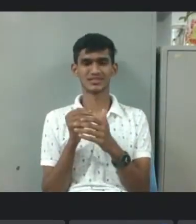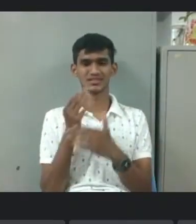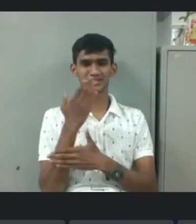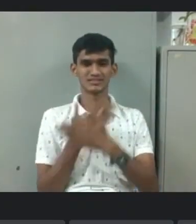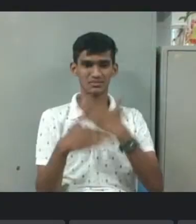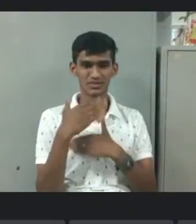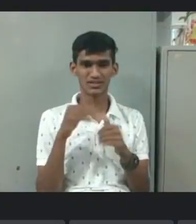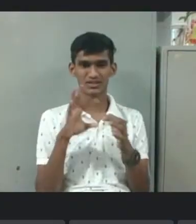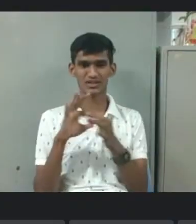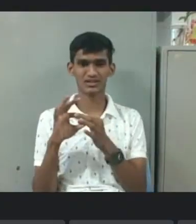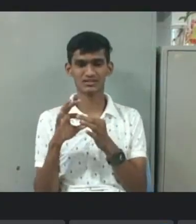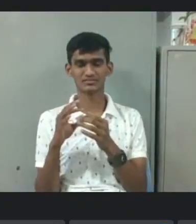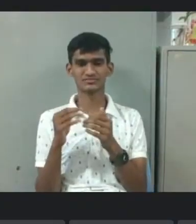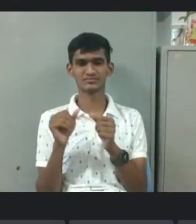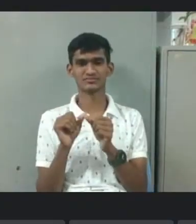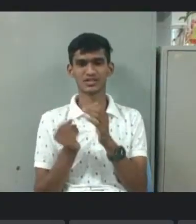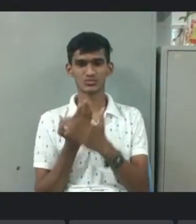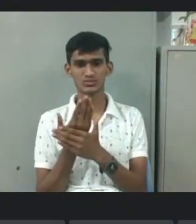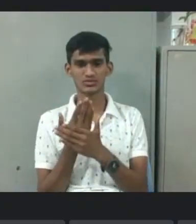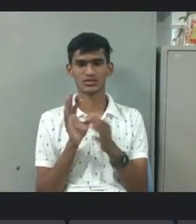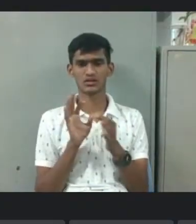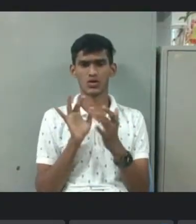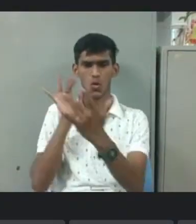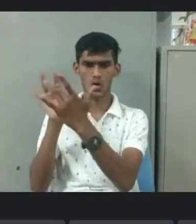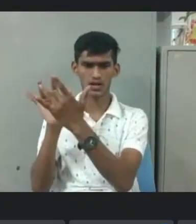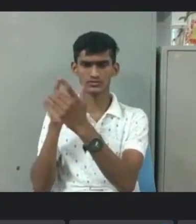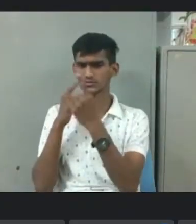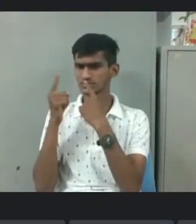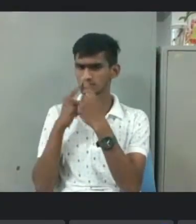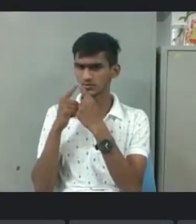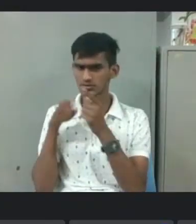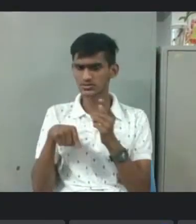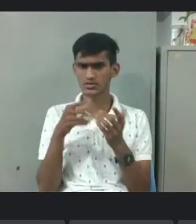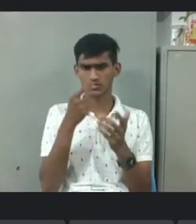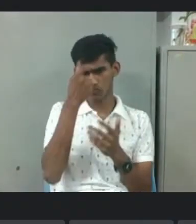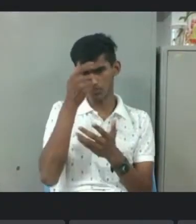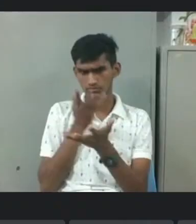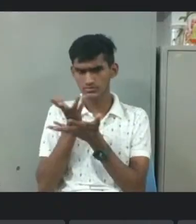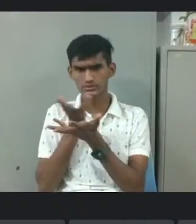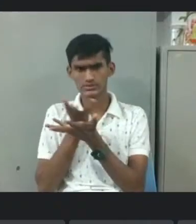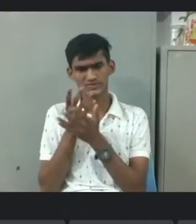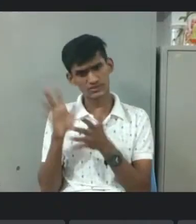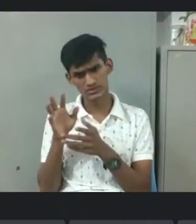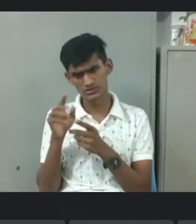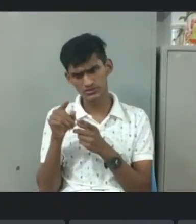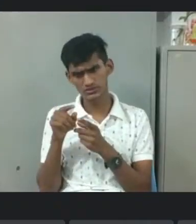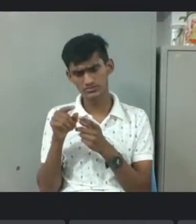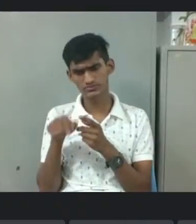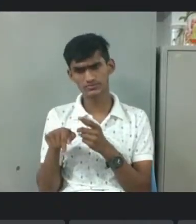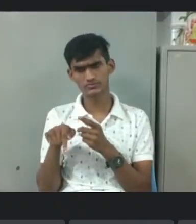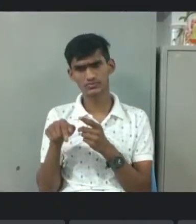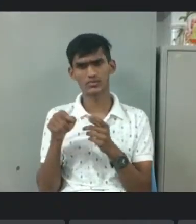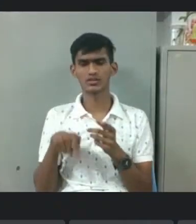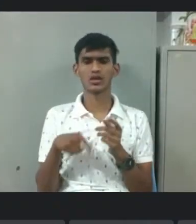സന്നദ്ധ സംഘടനകളിൽ അങ്ങനെ എന്തെങ്കിലും കോണ്ടാക്ട് ചെയ്തിട്ടുണ്ടോ? അപ്പൊ ഇത് റിയൽ ഇഷ്യൂ ആണ്. ഇതാണ്